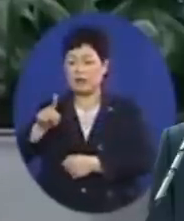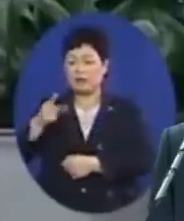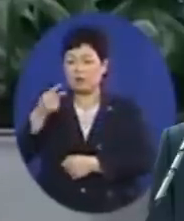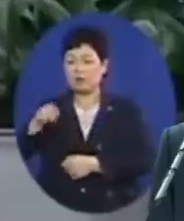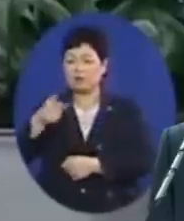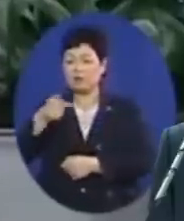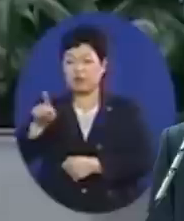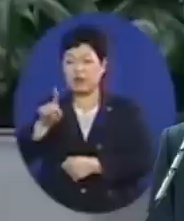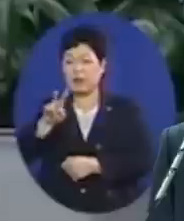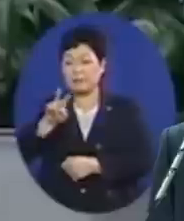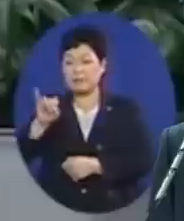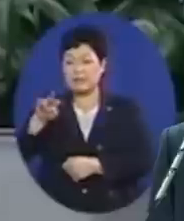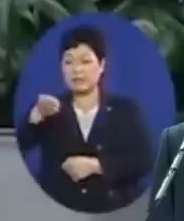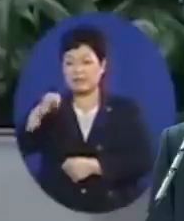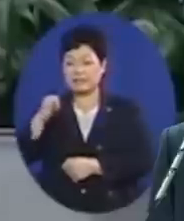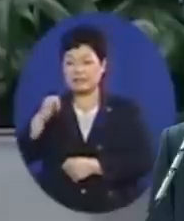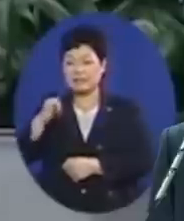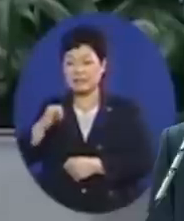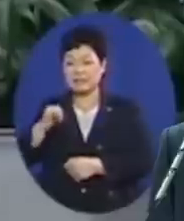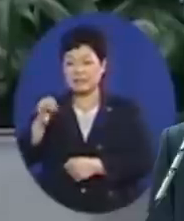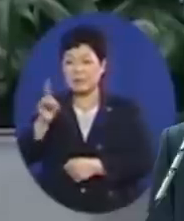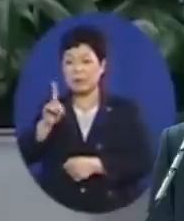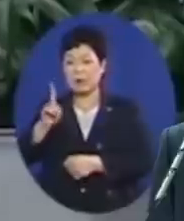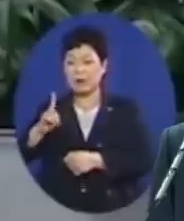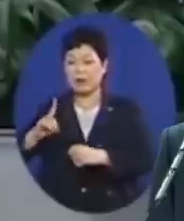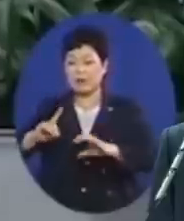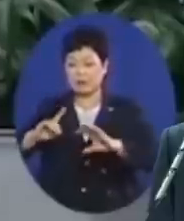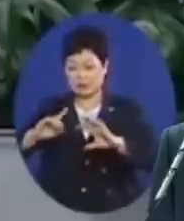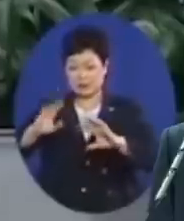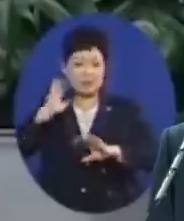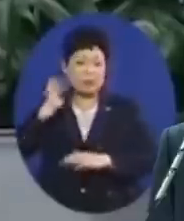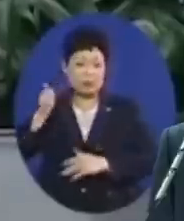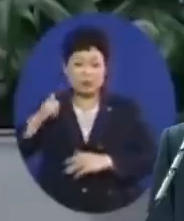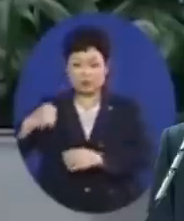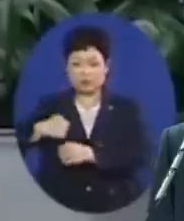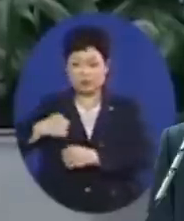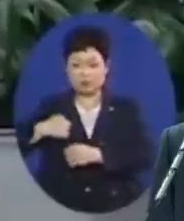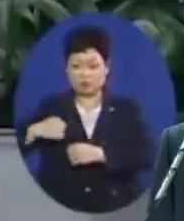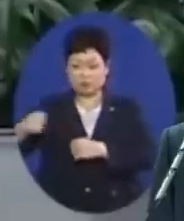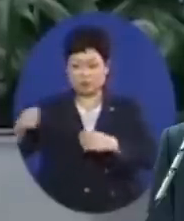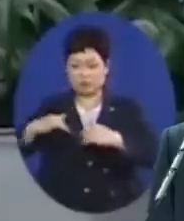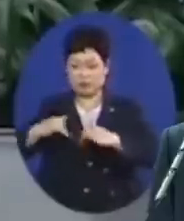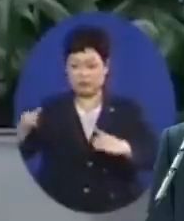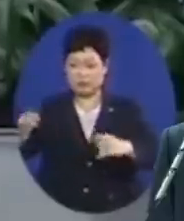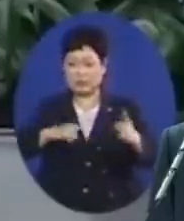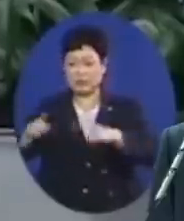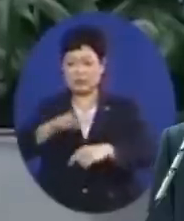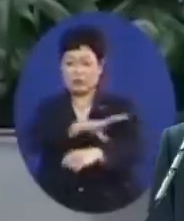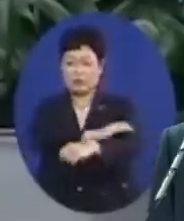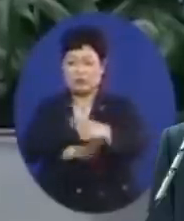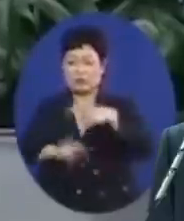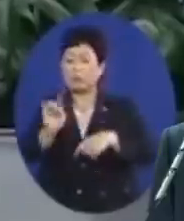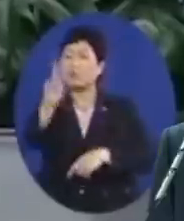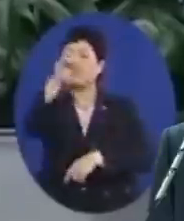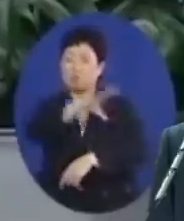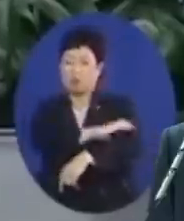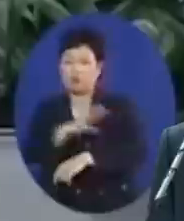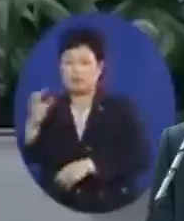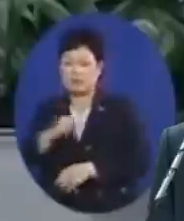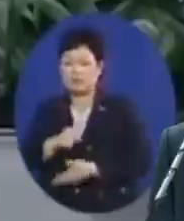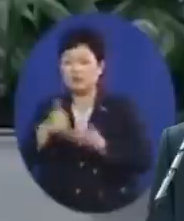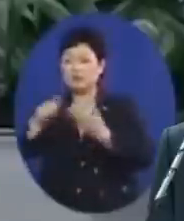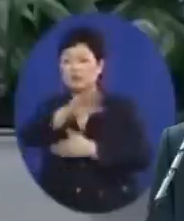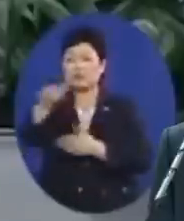있습니다. 대통령은 그거를 다스리는 익수시아를 가지고 있는 것입니다. 그보다 더 높은 권세를 가지고 있습니다. 주님이 우리에게